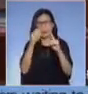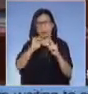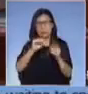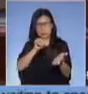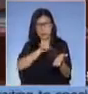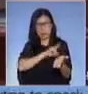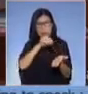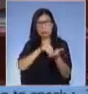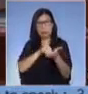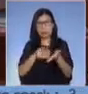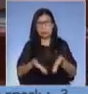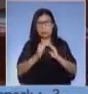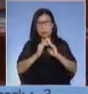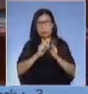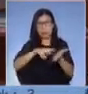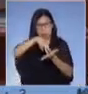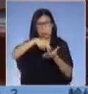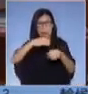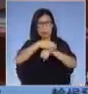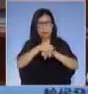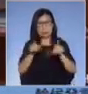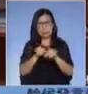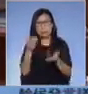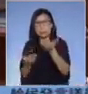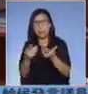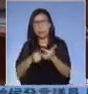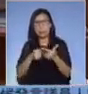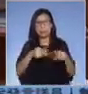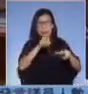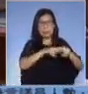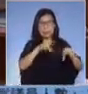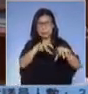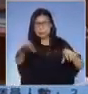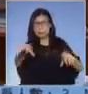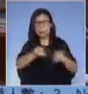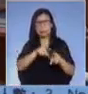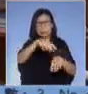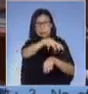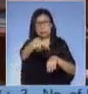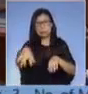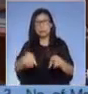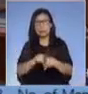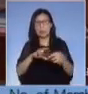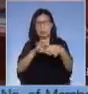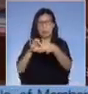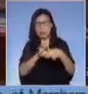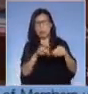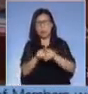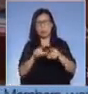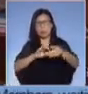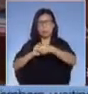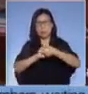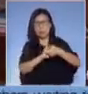定是否成立獨立國家，抑或與中國其他地區族群組成聯邦